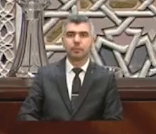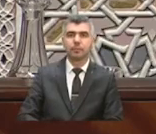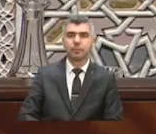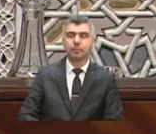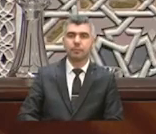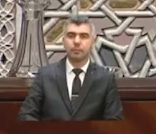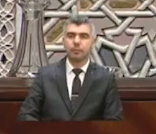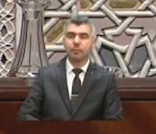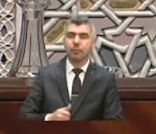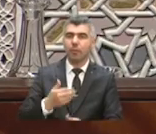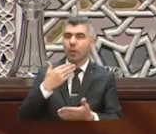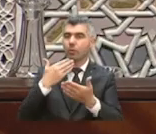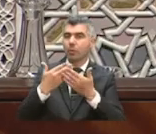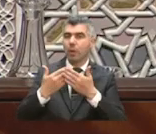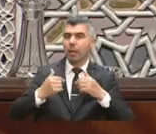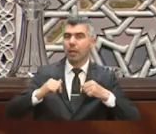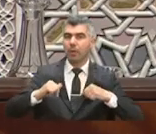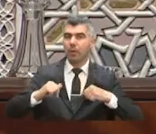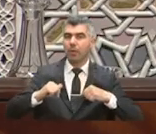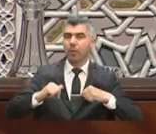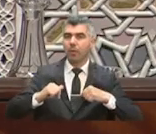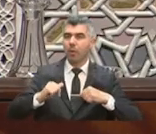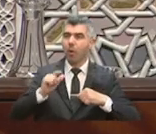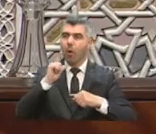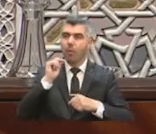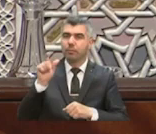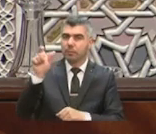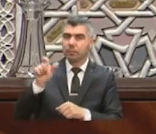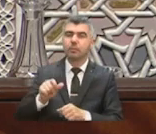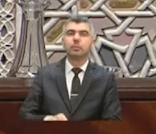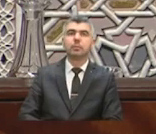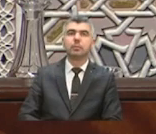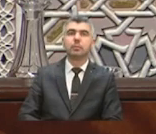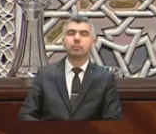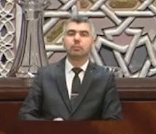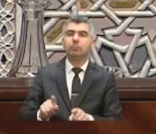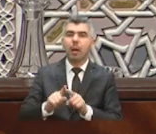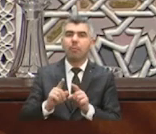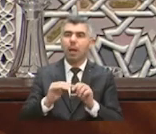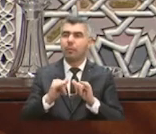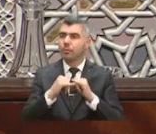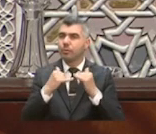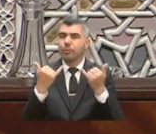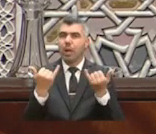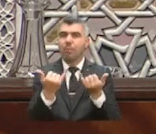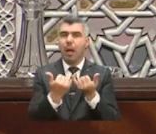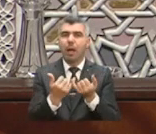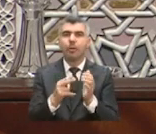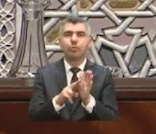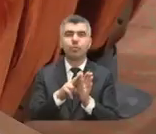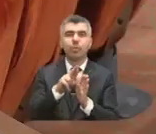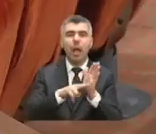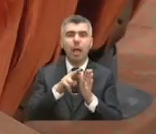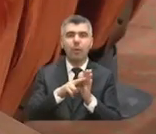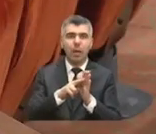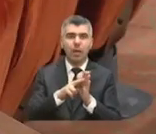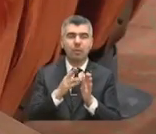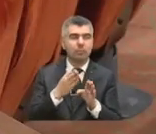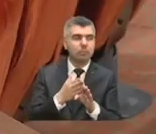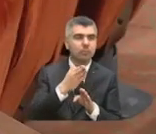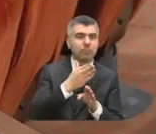شكرا سيد نائب محترم. هذا هو هذه الغاية من المناظرات الجهوية اللي عملنا، لأن بغينا الجهة